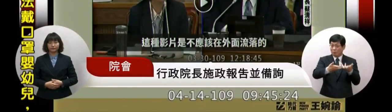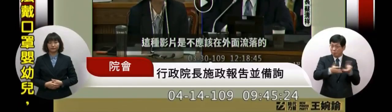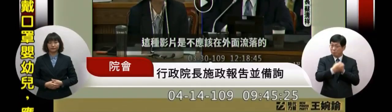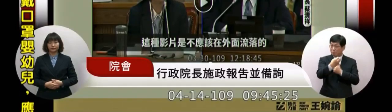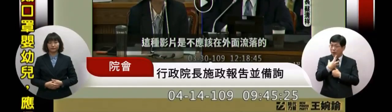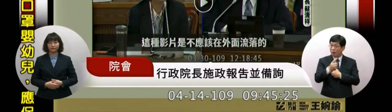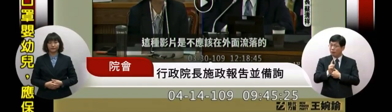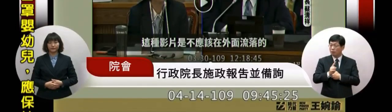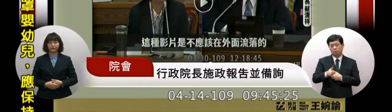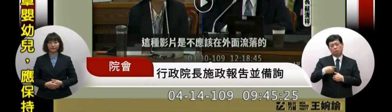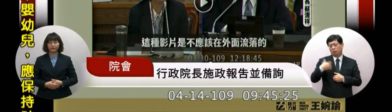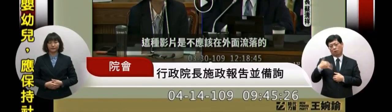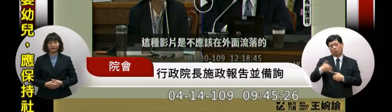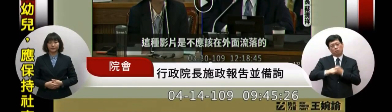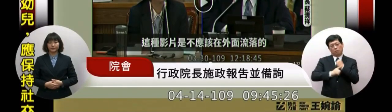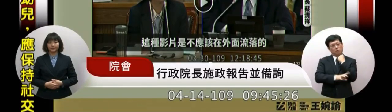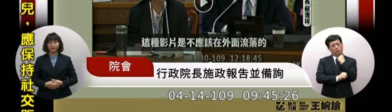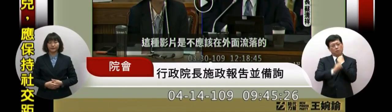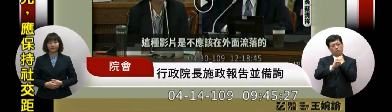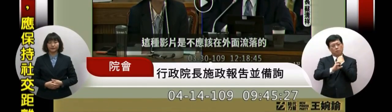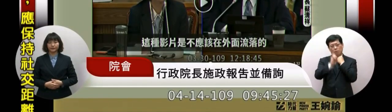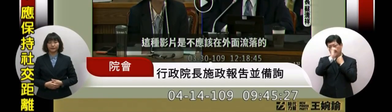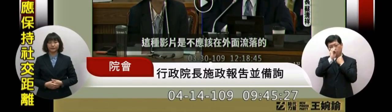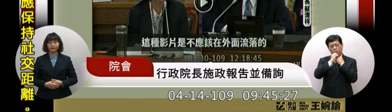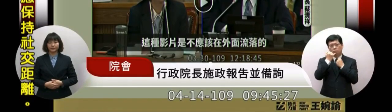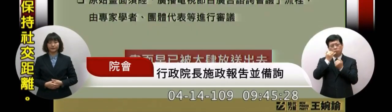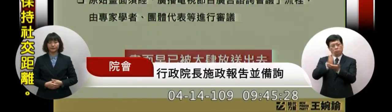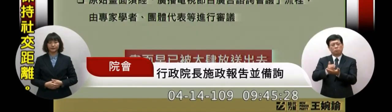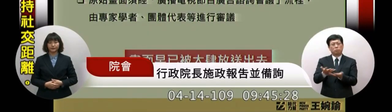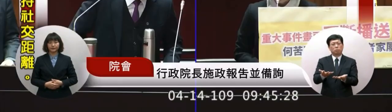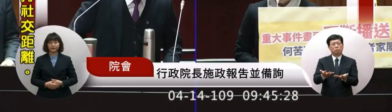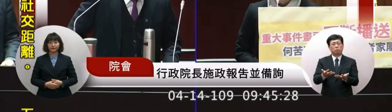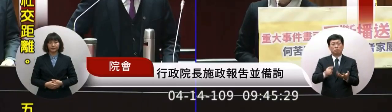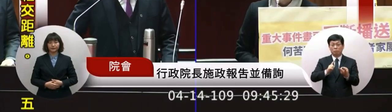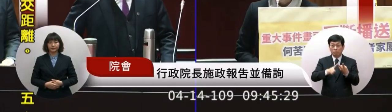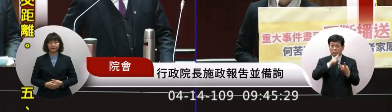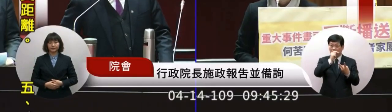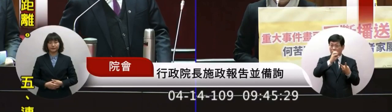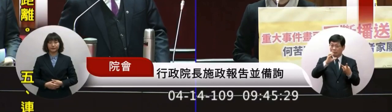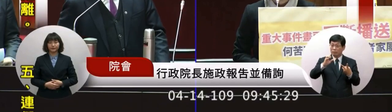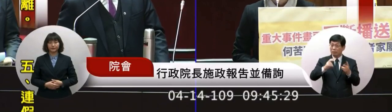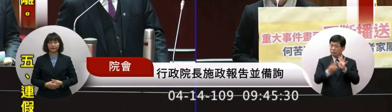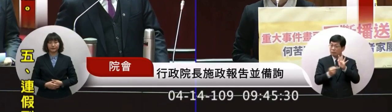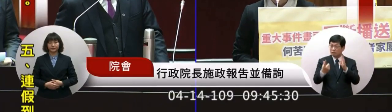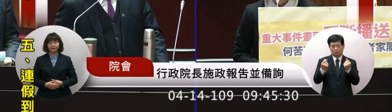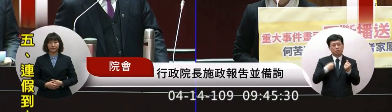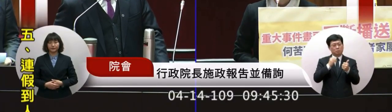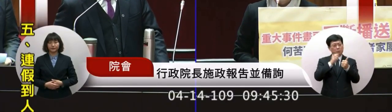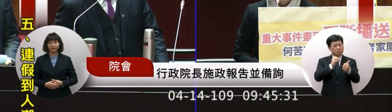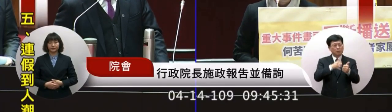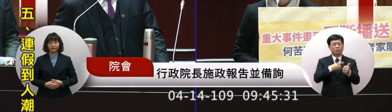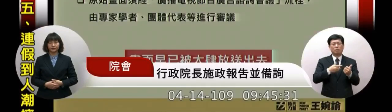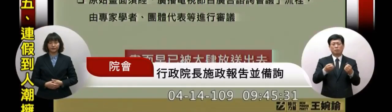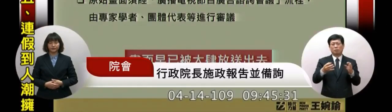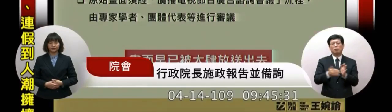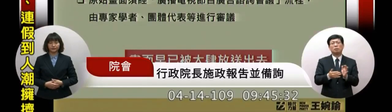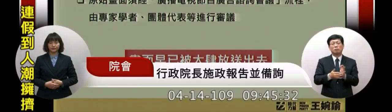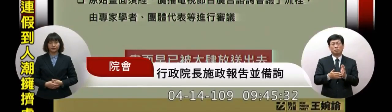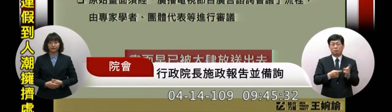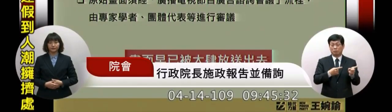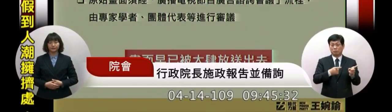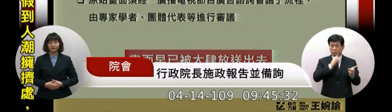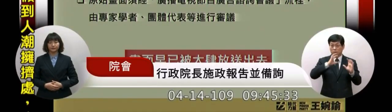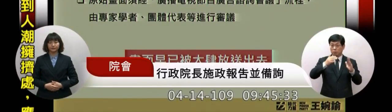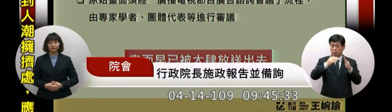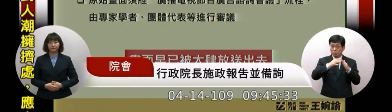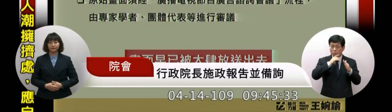说，它是目前是没有法源来处理这样子的画面的。那接下来就是 NCC 的部分，我们也跟他提供，跟他讨论过。以 NCC 的